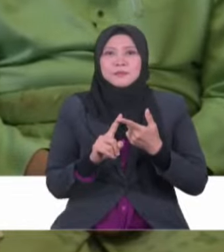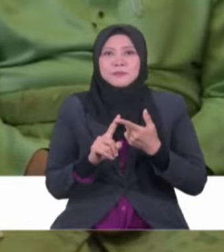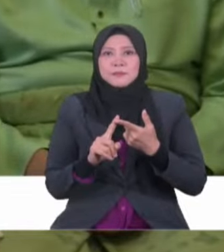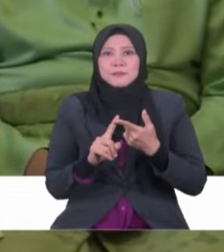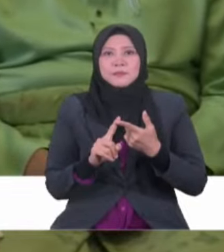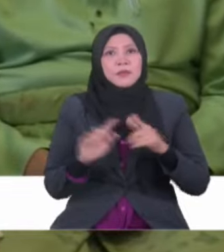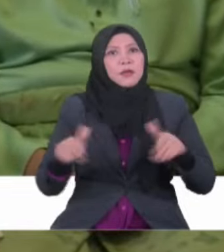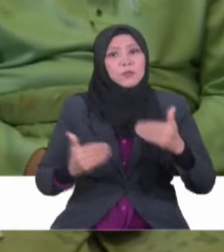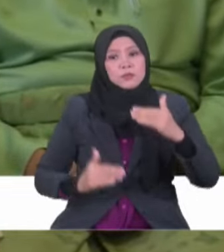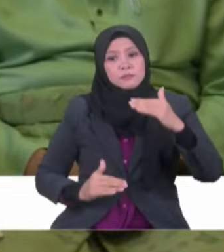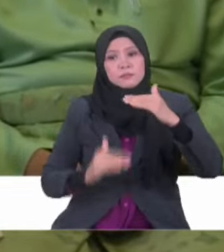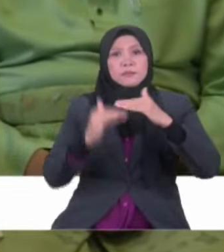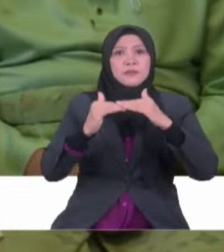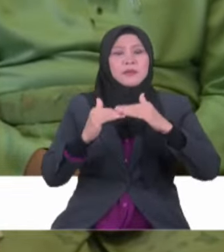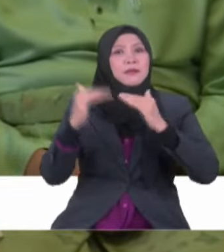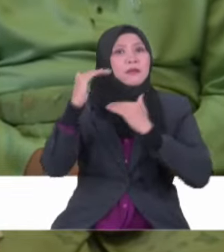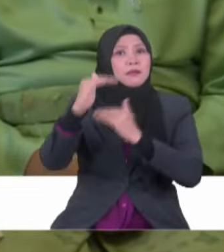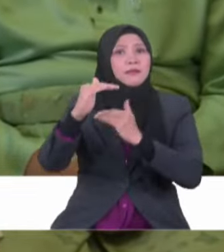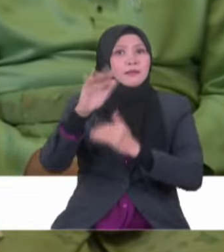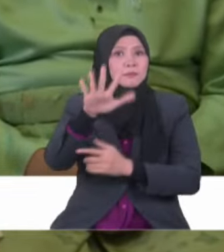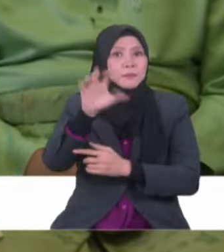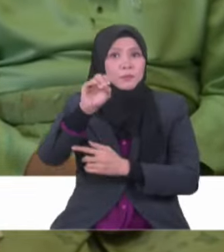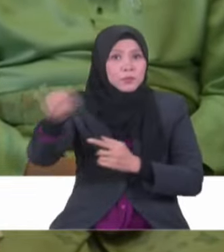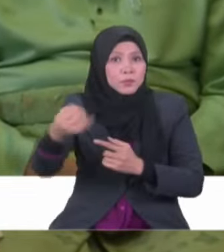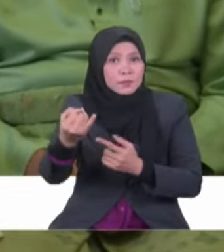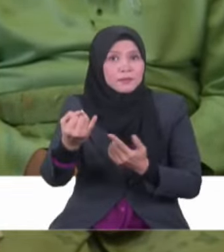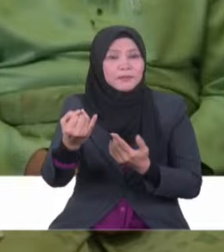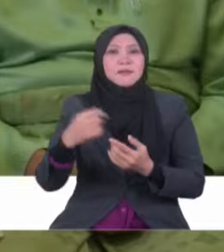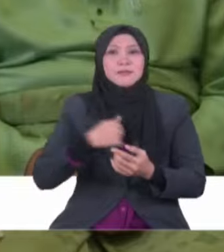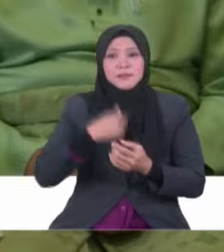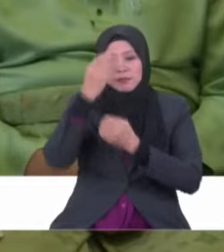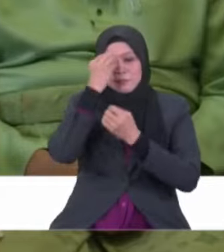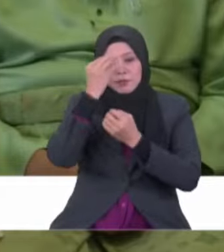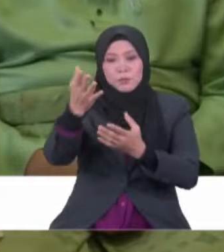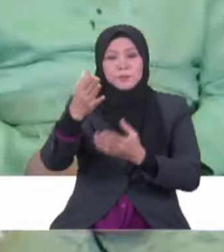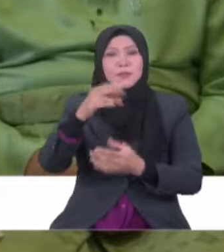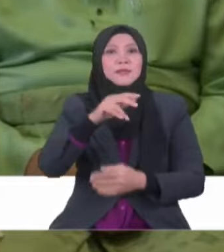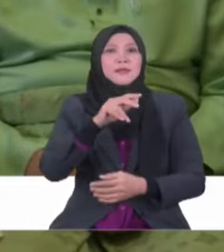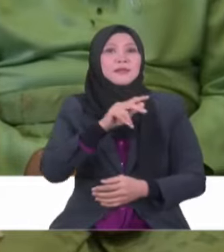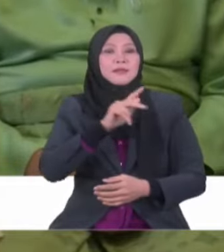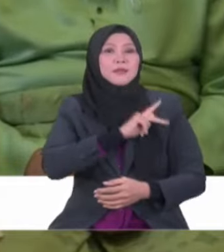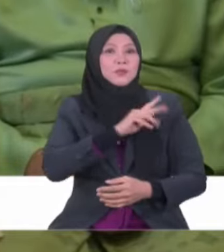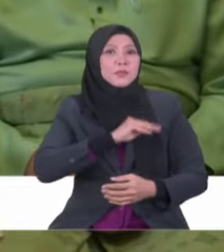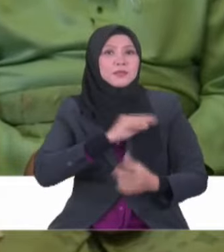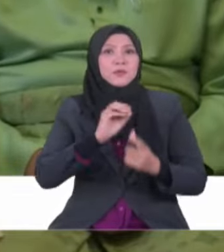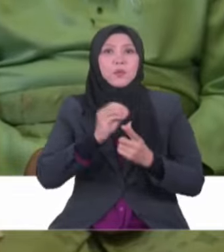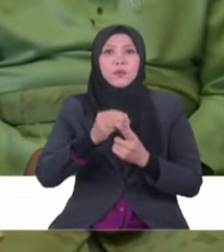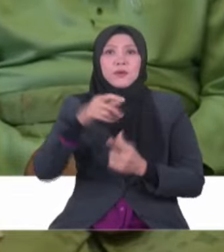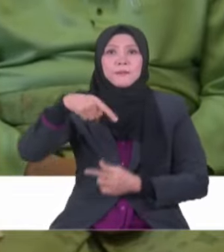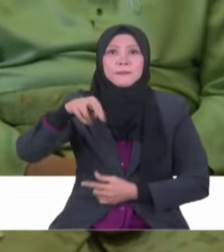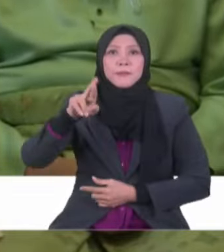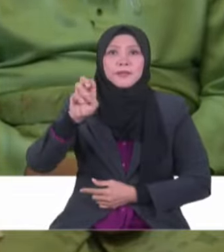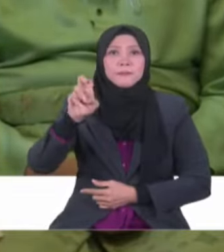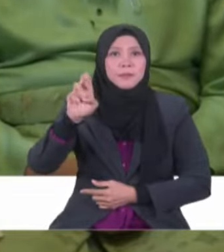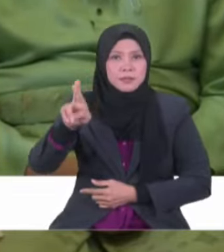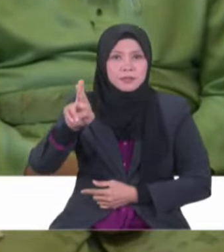had 50 juta? Saya telah beritahu dan maklum kepada Premier dan Ketua Menteri iaitu